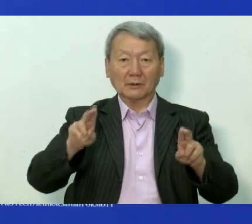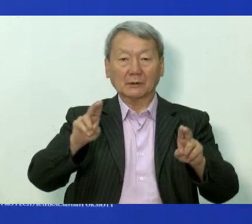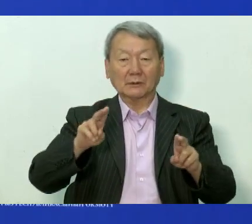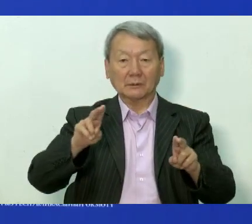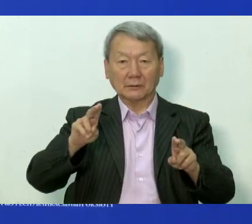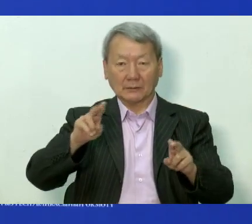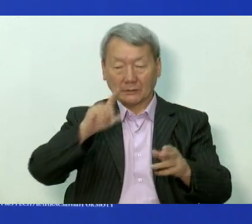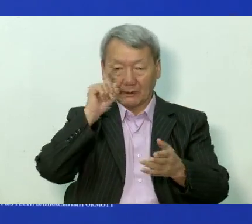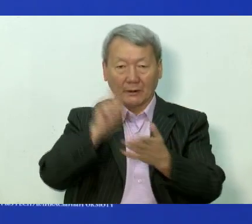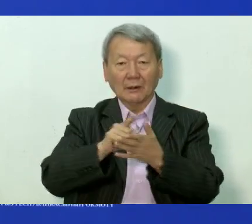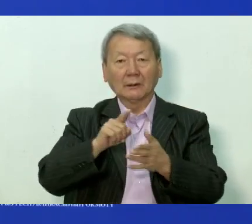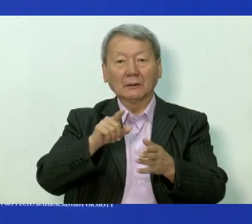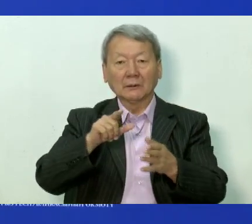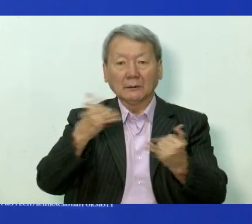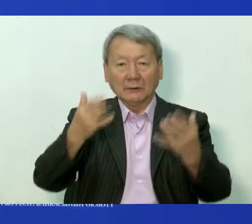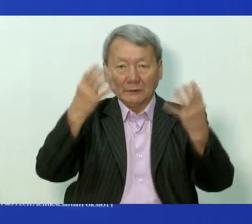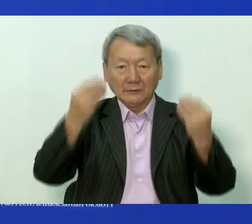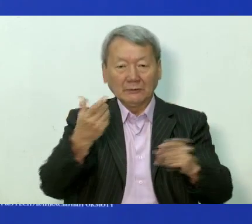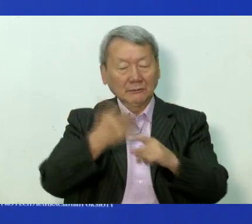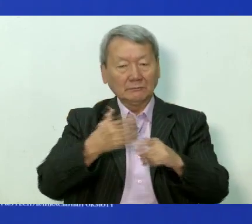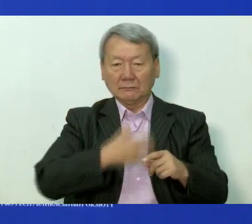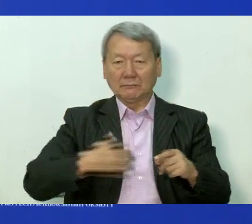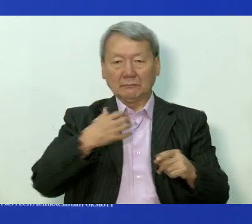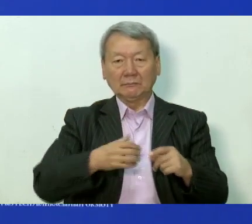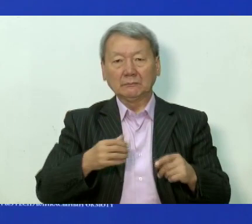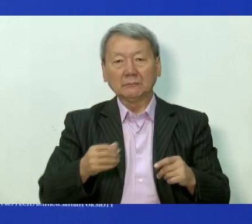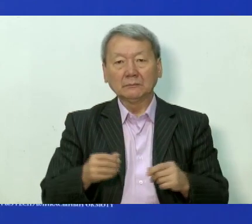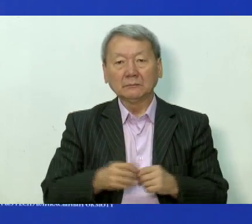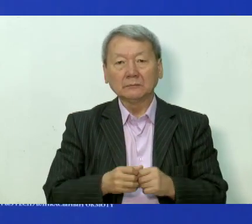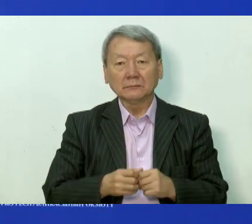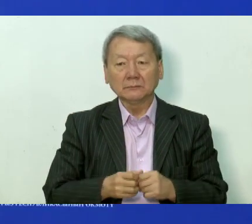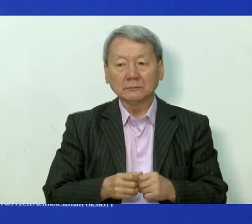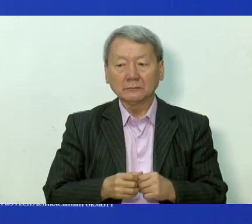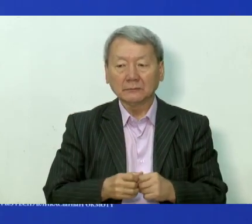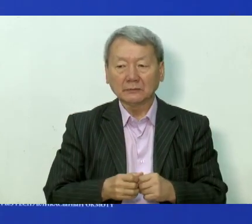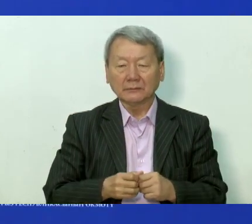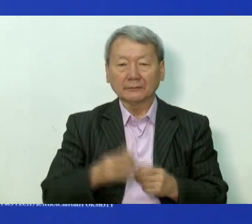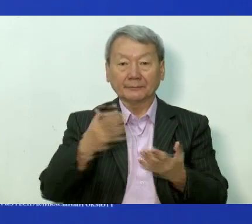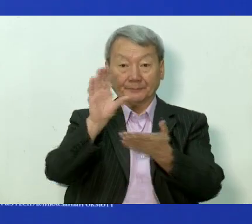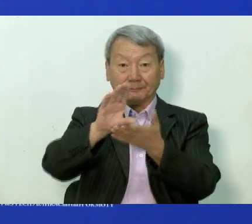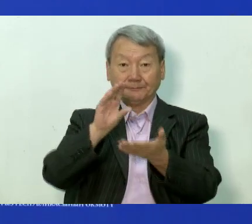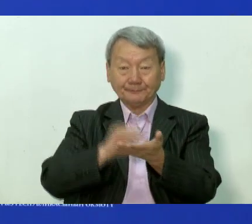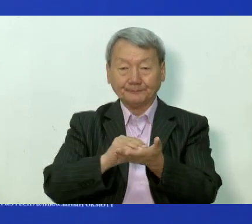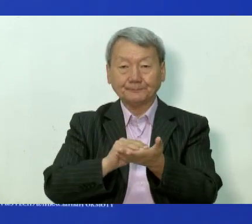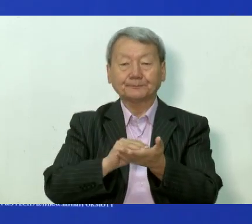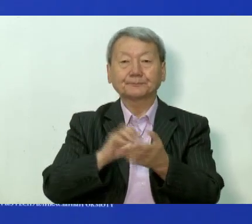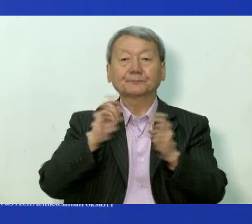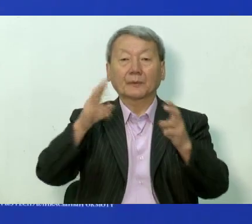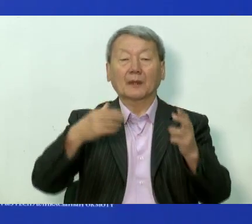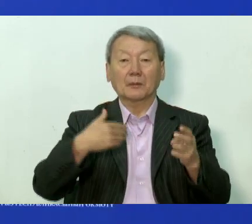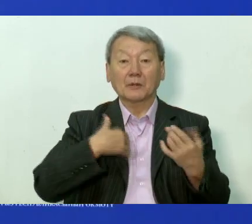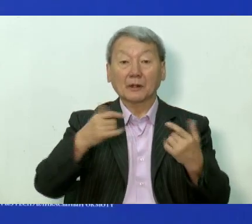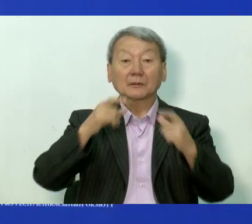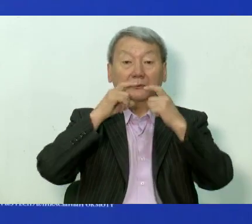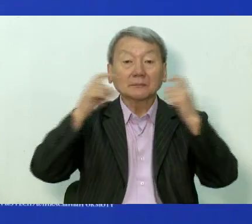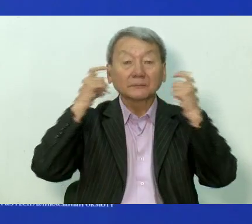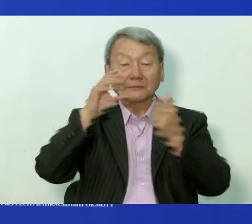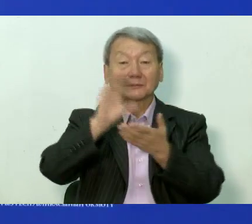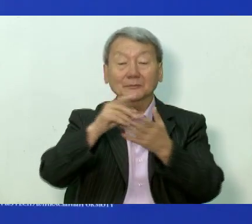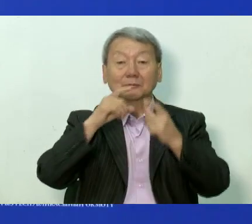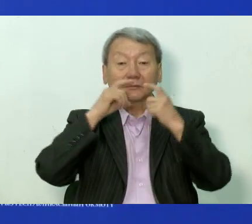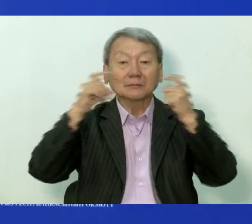гигиены, как никогда, на сегодняшний день очень важно. К примеру, как мы сейчас носим маски.